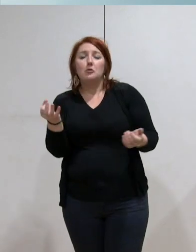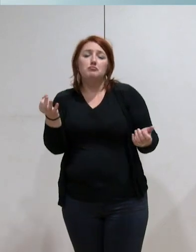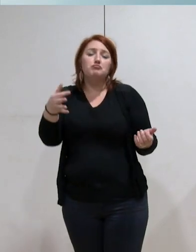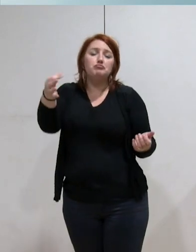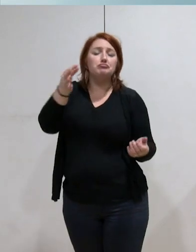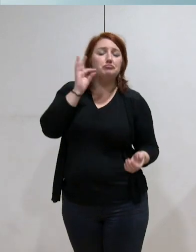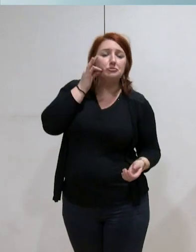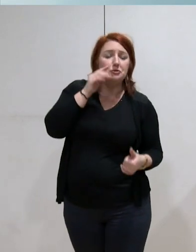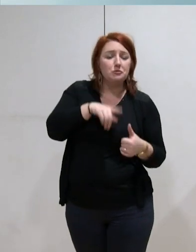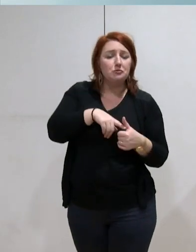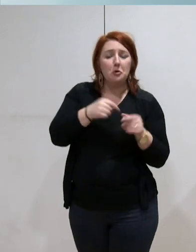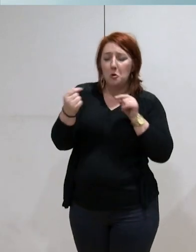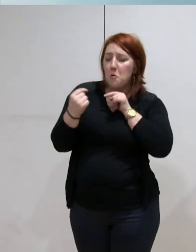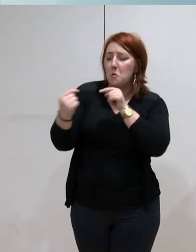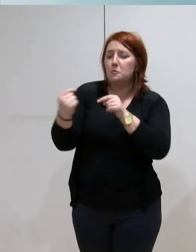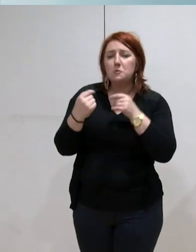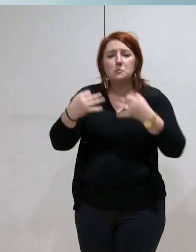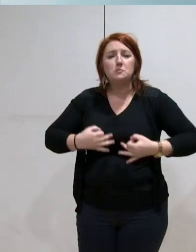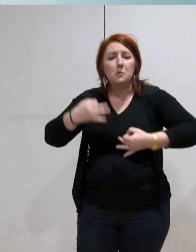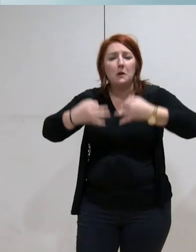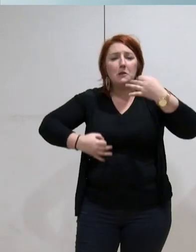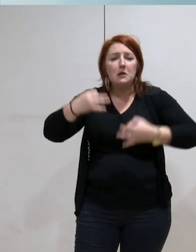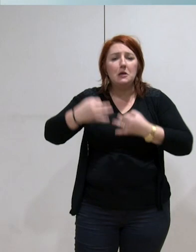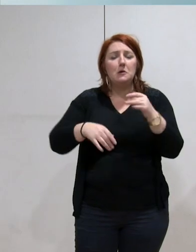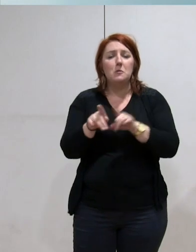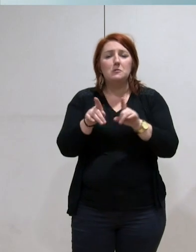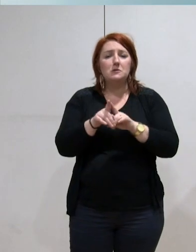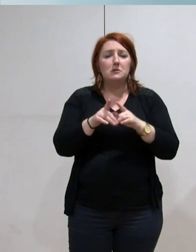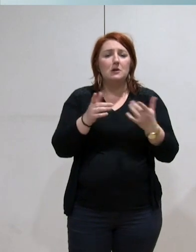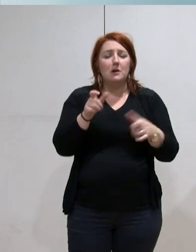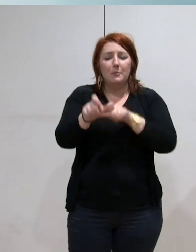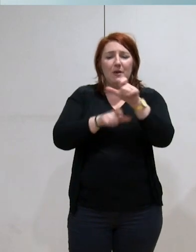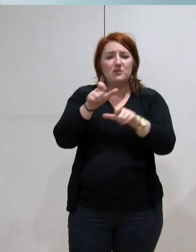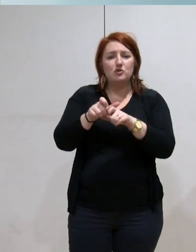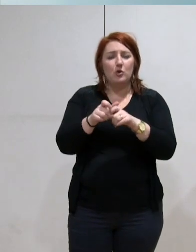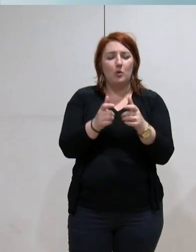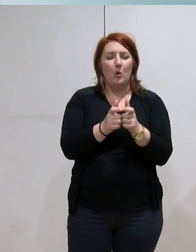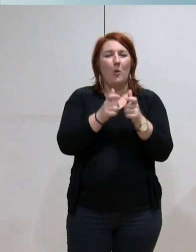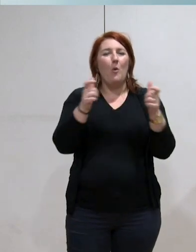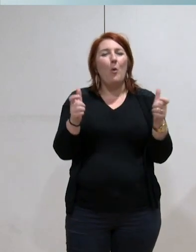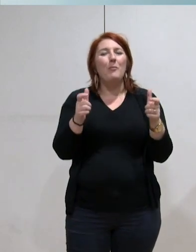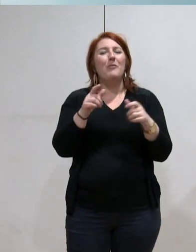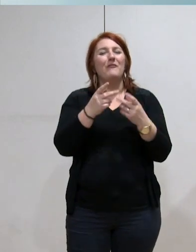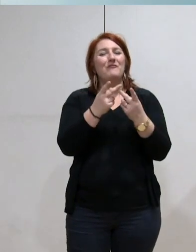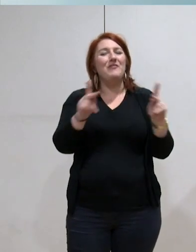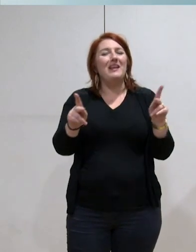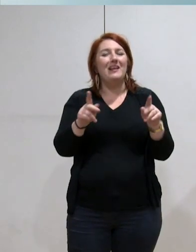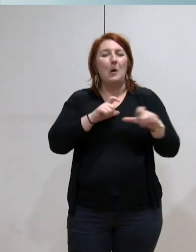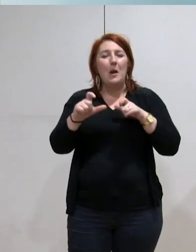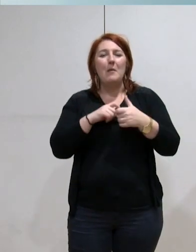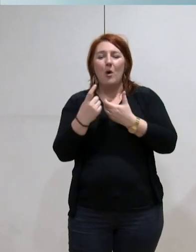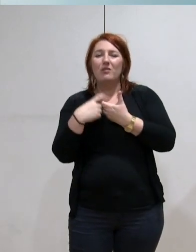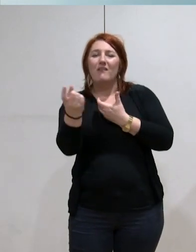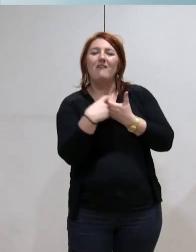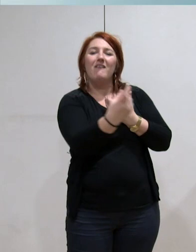des contentieux juridiqu et des indemnités de départ de tous les collaborateurs du Groupe ville qui ne rentraent pas dans votre